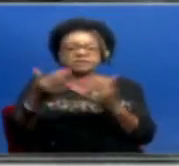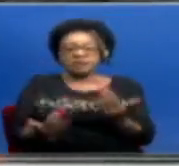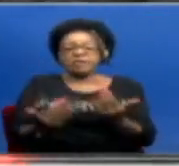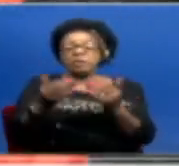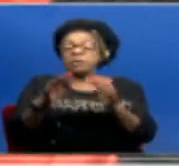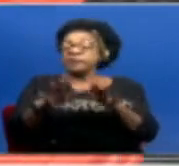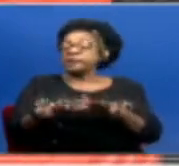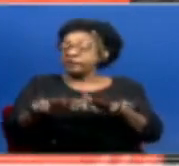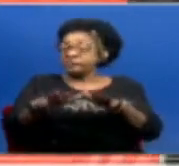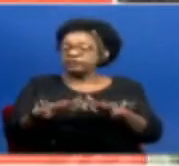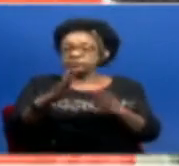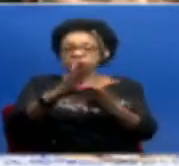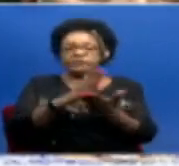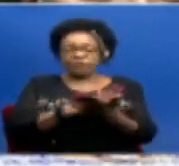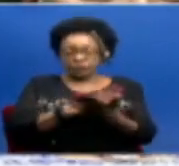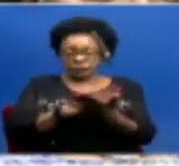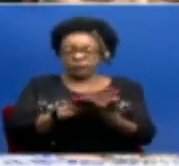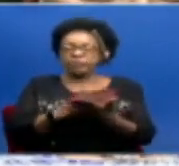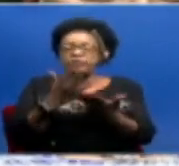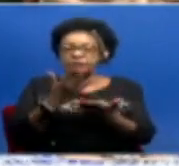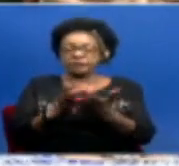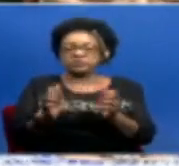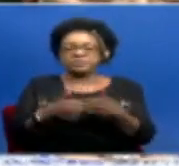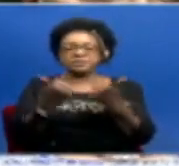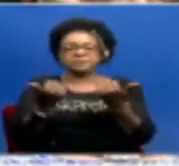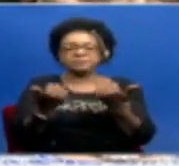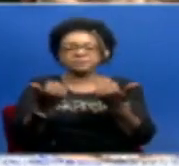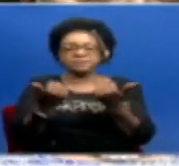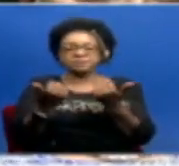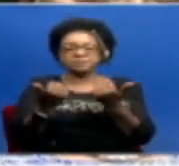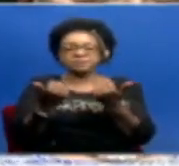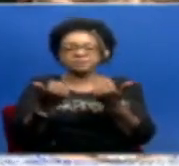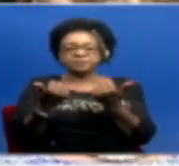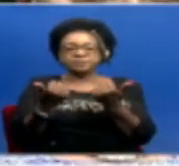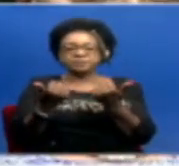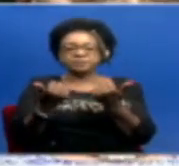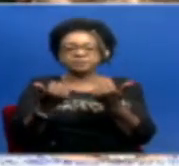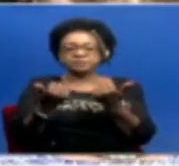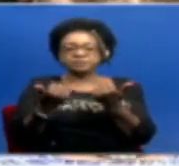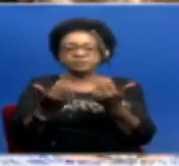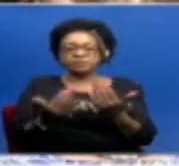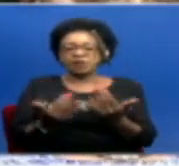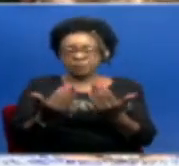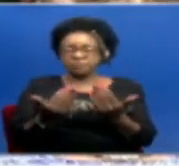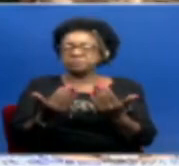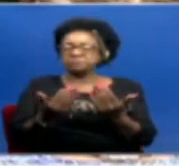kutahadhari kabla ya hatari. The ball is squarely in the court of the regime.